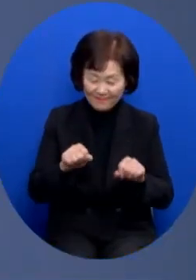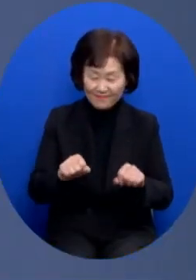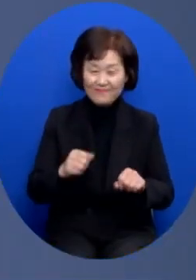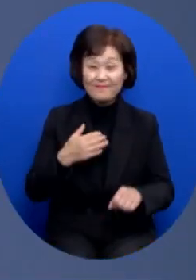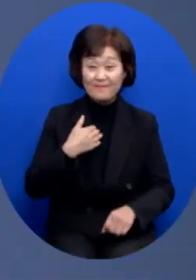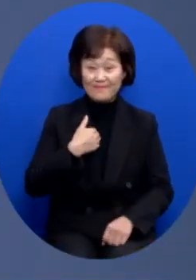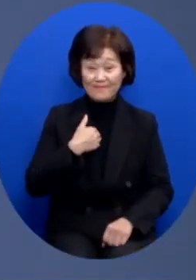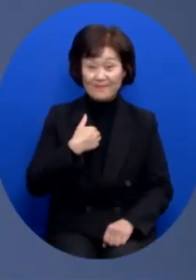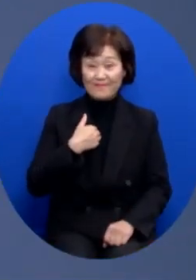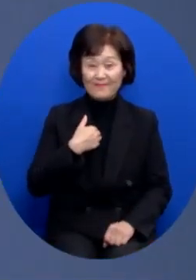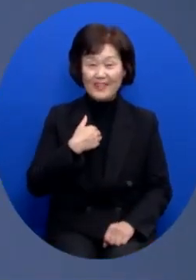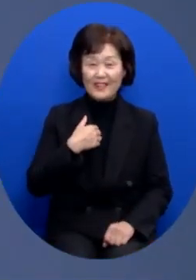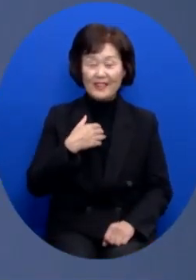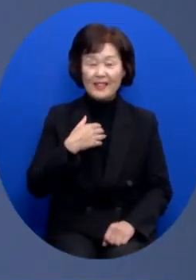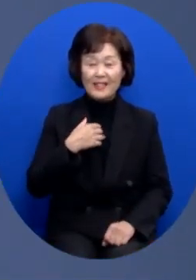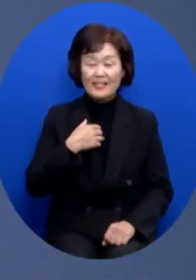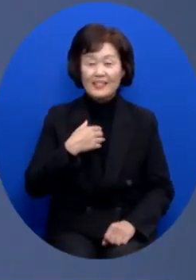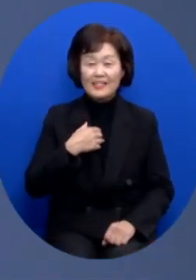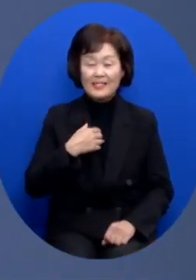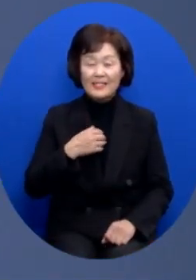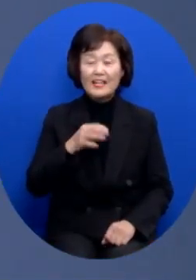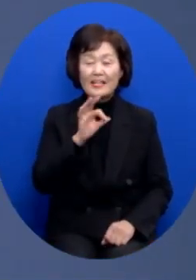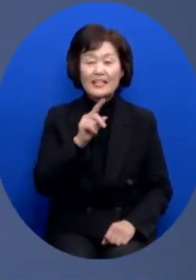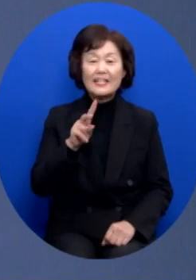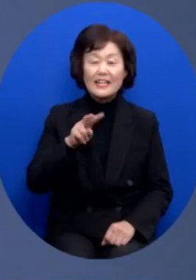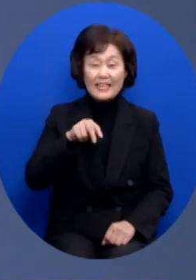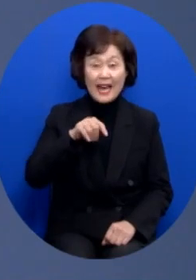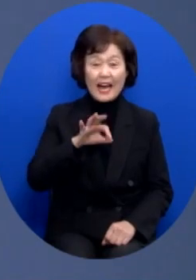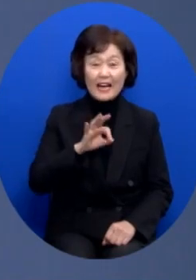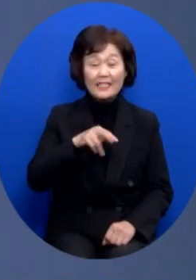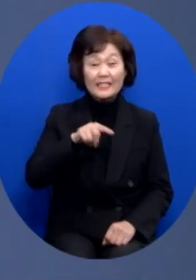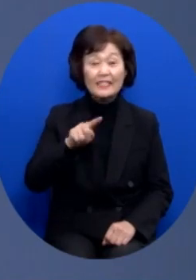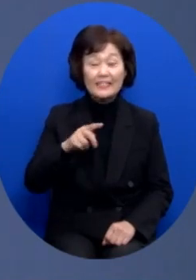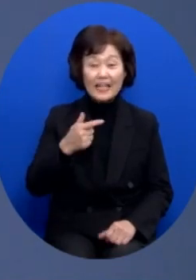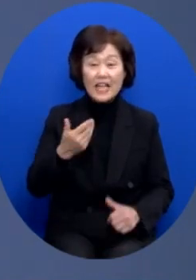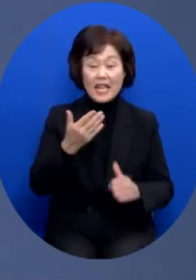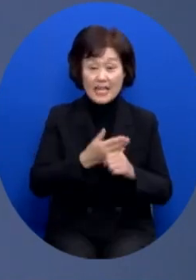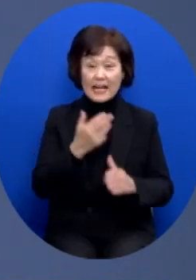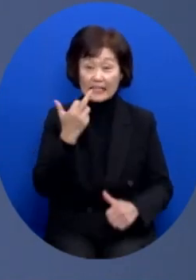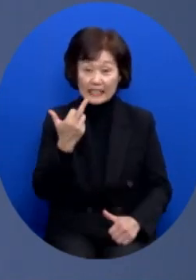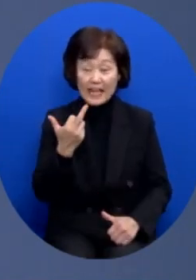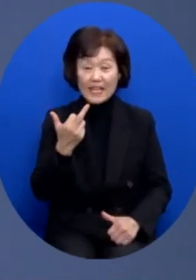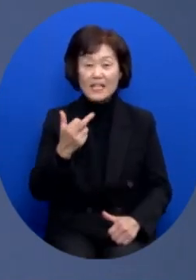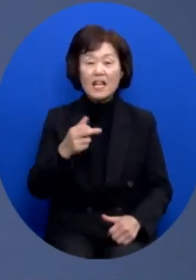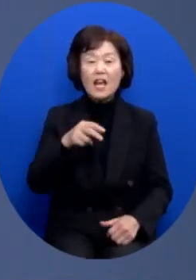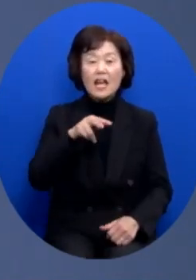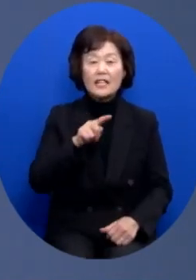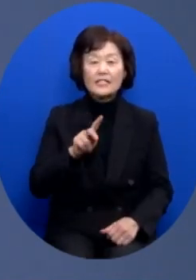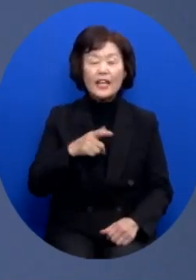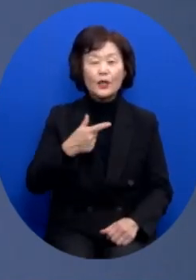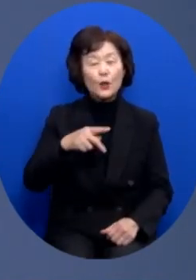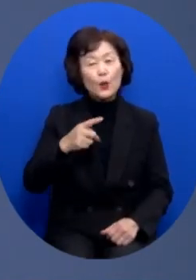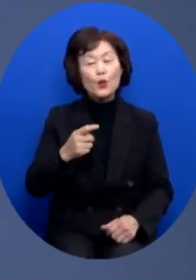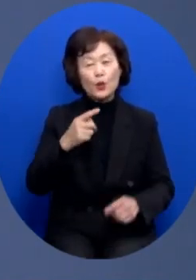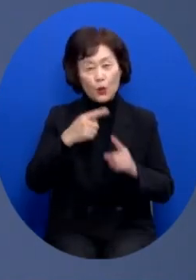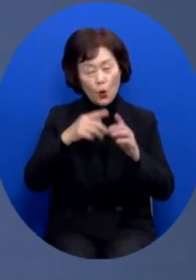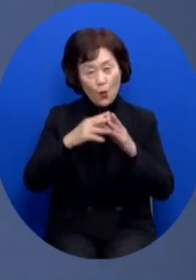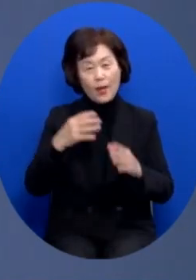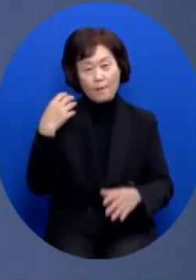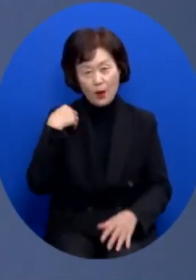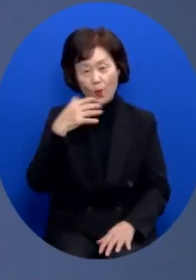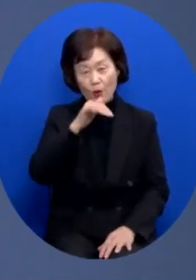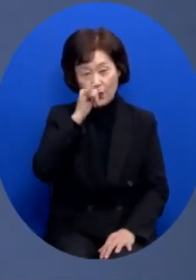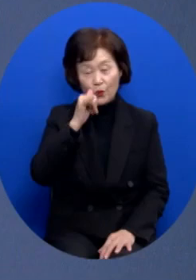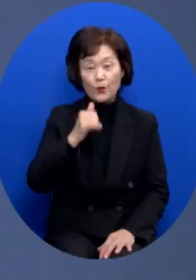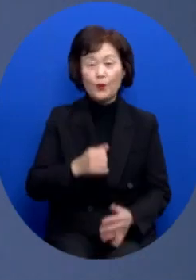저는 양산 서창동에 위치하고 있는 양산 산돌 교회를 섬기고 있고요 어 어 소개해 주신